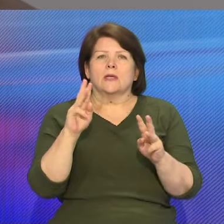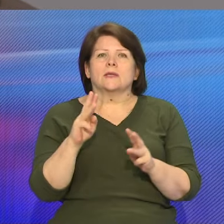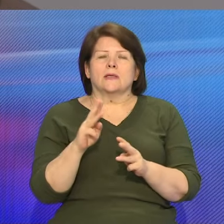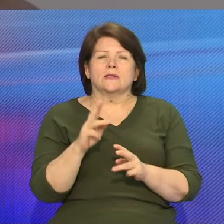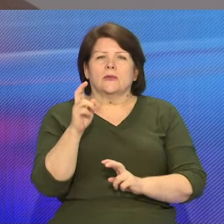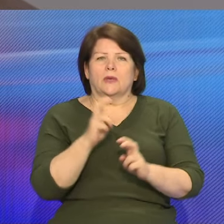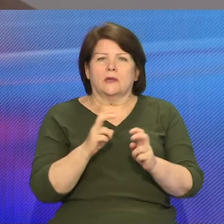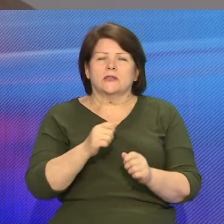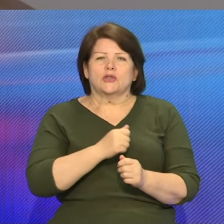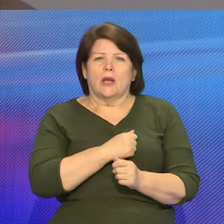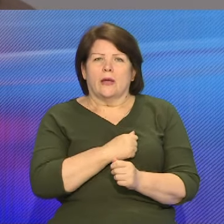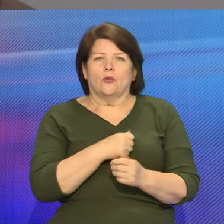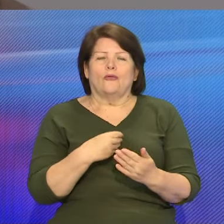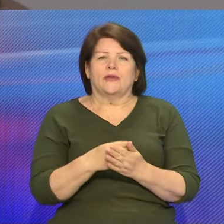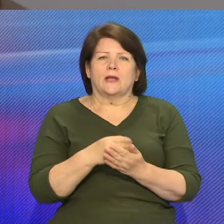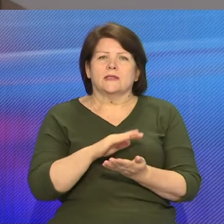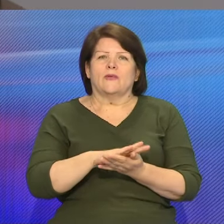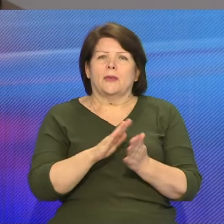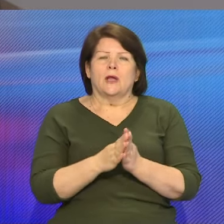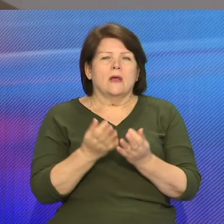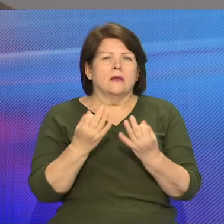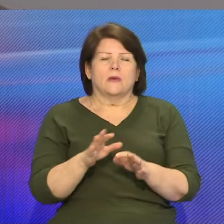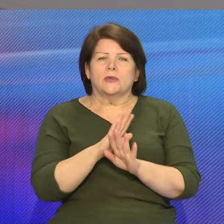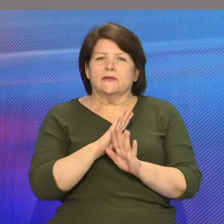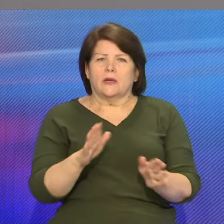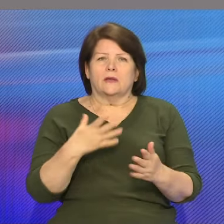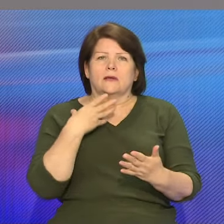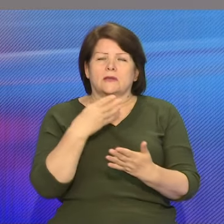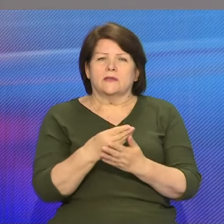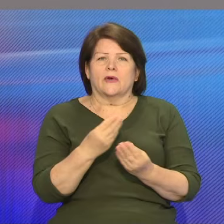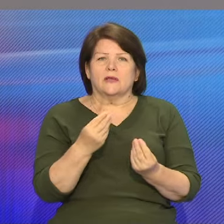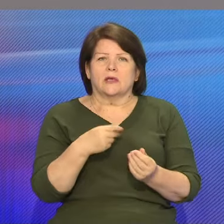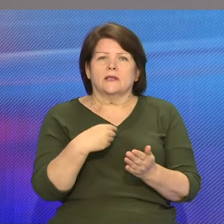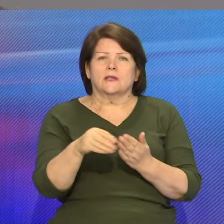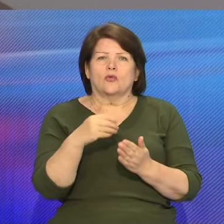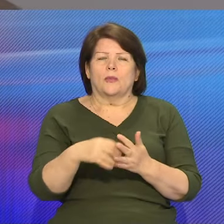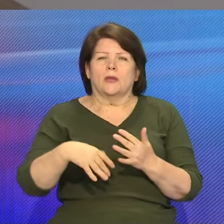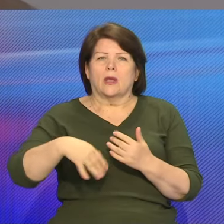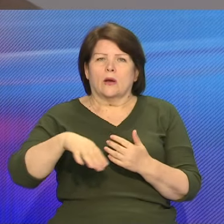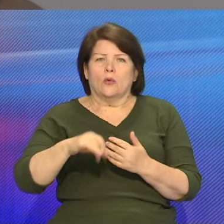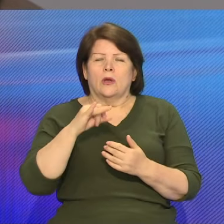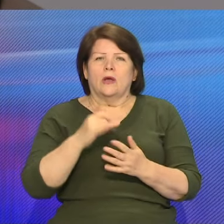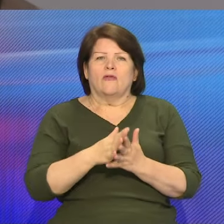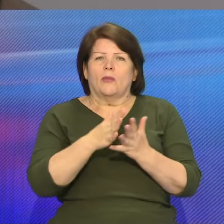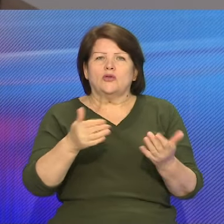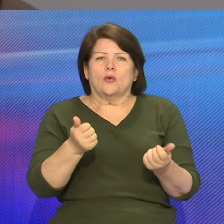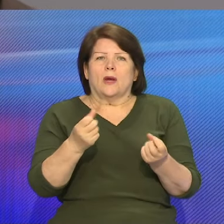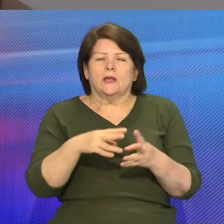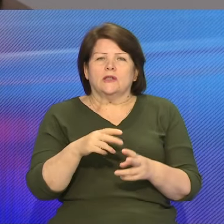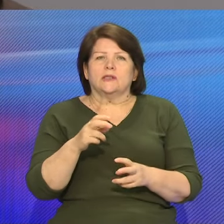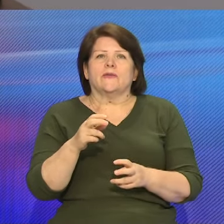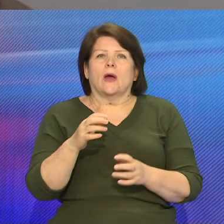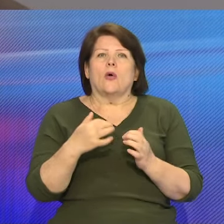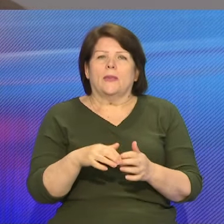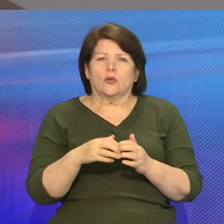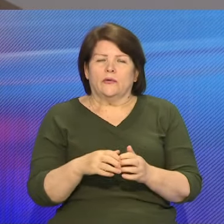К сожалению, финансовое положение не позволяет за свои средства закупать дорогое и в большом количестве оборудования. Поэтому для